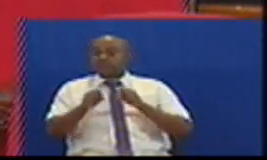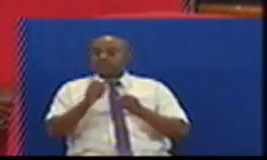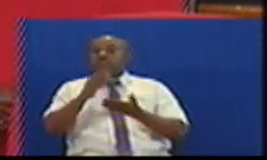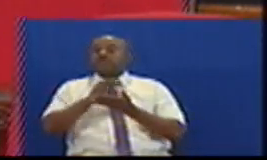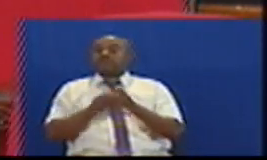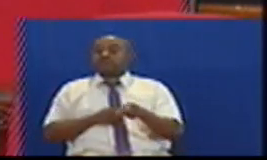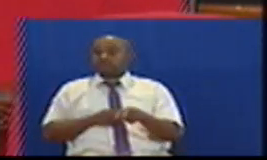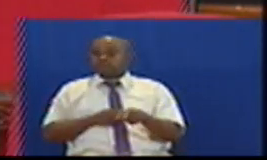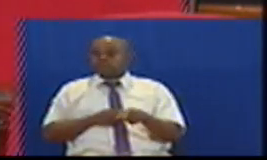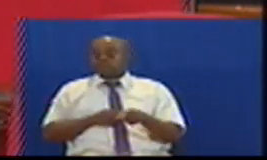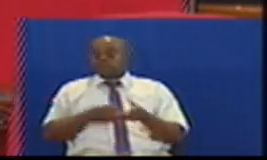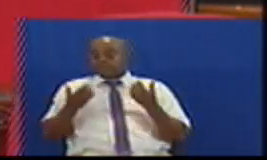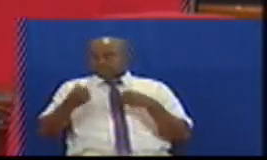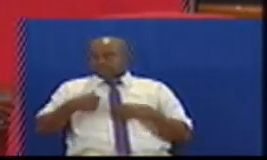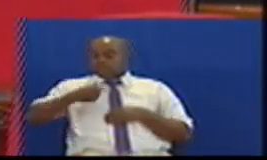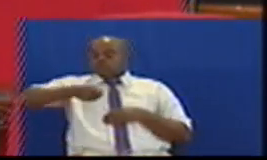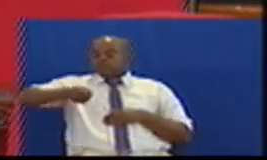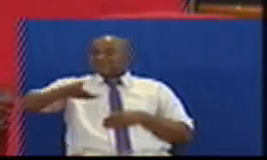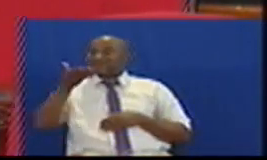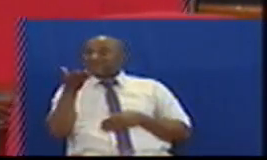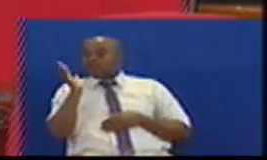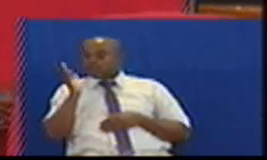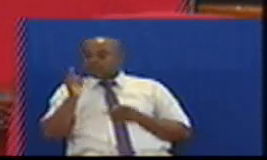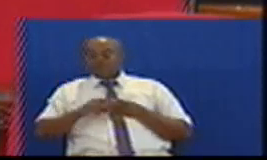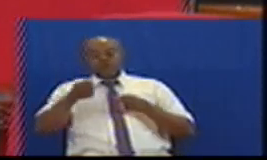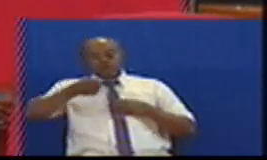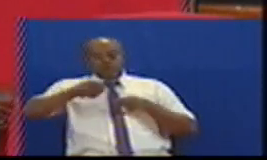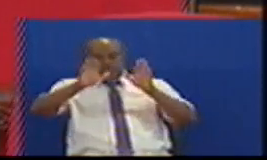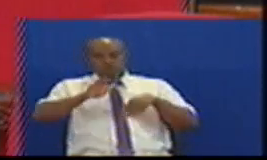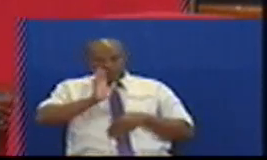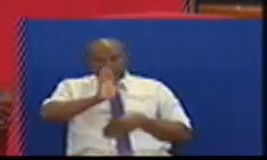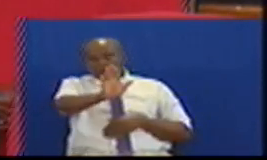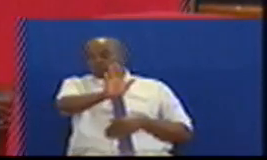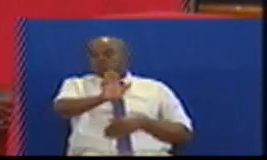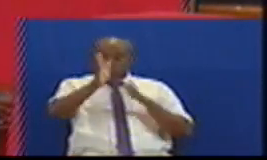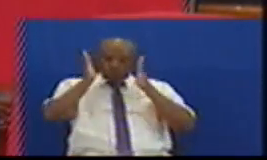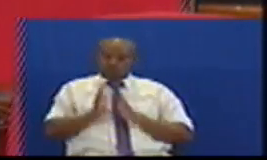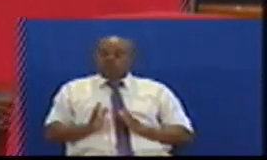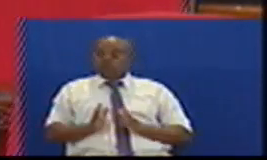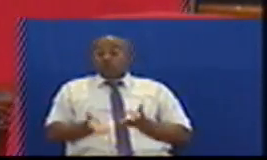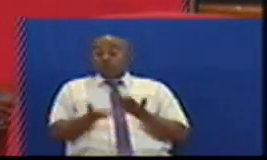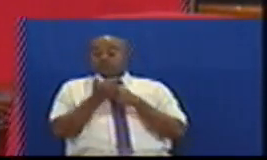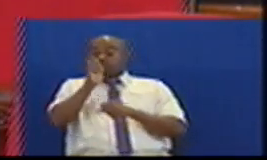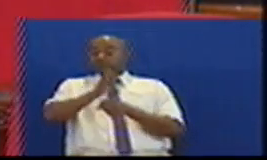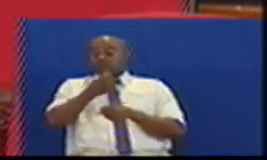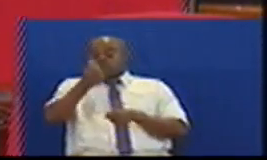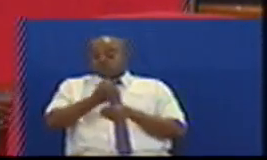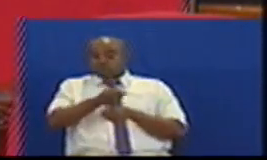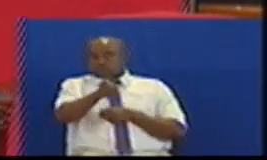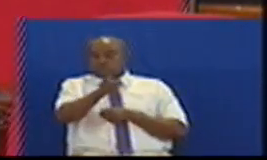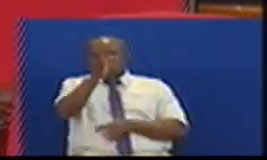mambo ya kuisifu serikali, kuipongeza, lakini kulipongeza bunge lako tukufu Mheshimiwa Spika kwa namna ambavyo umesimamia shughuli hii ikafanyika kwa